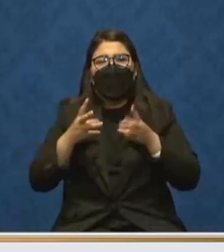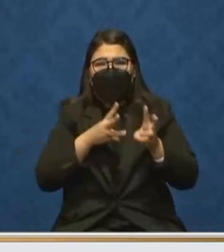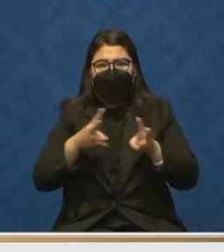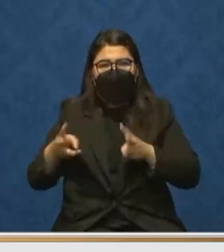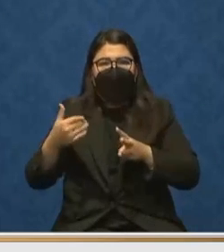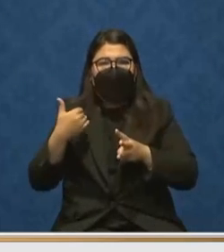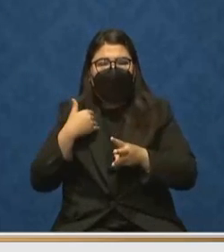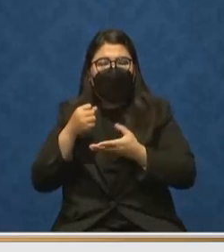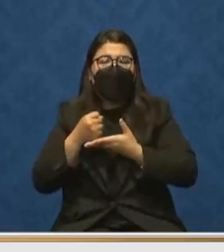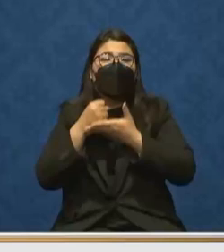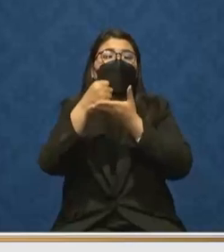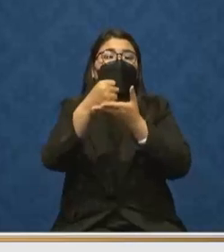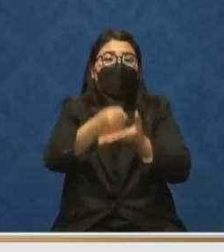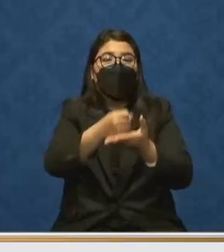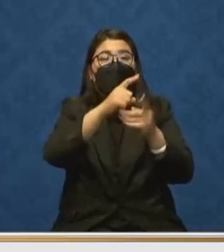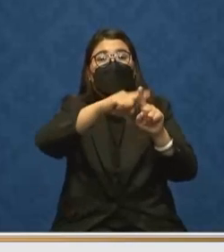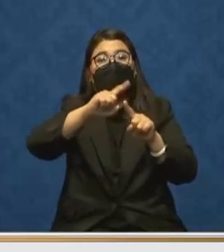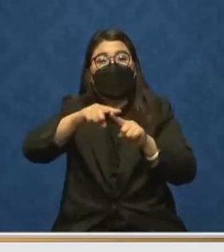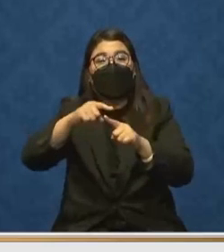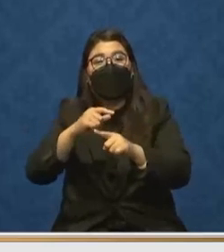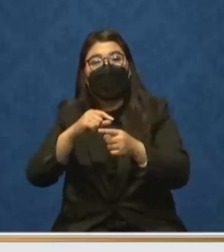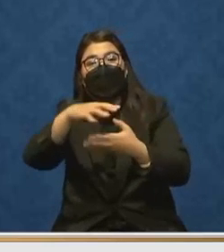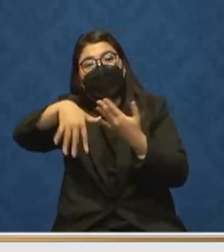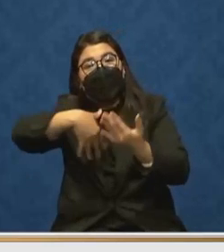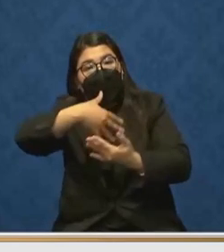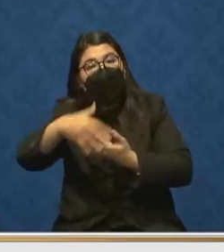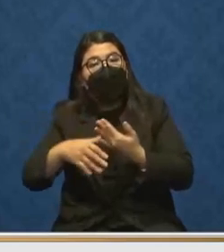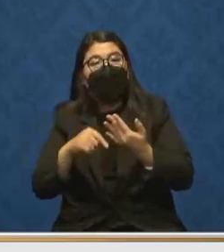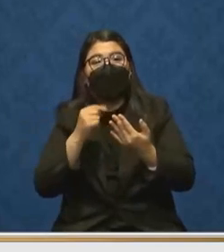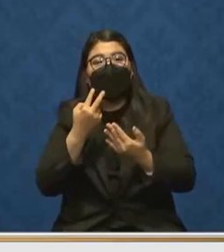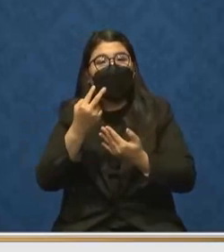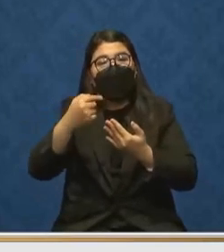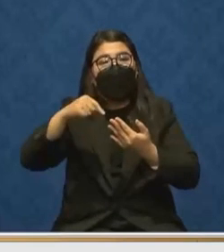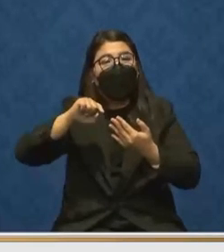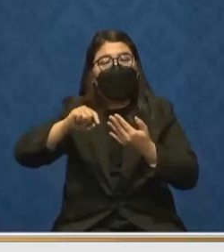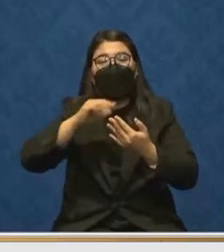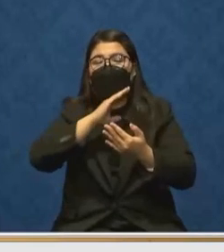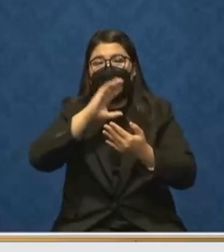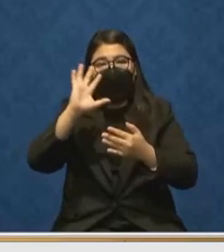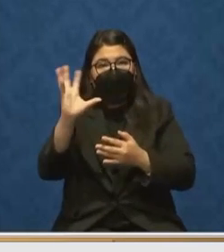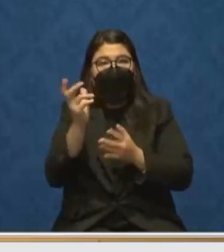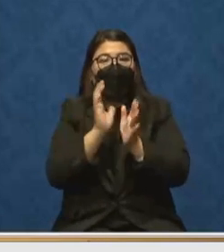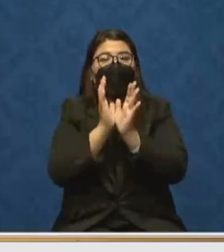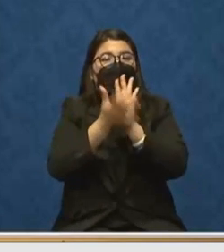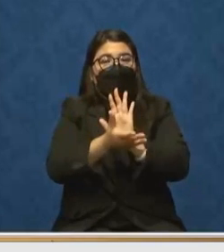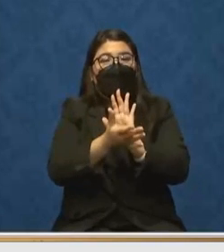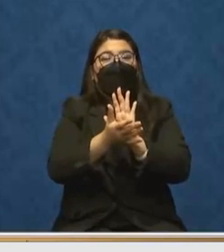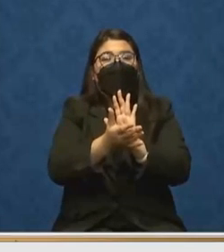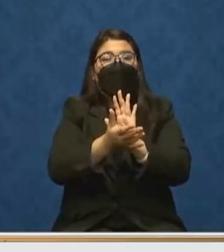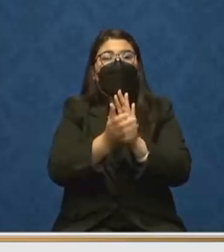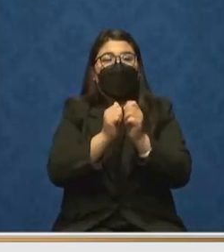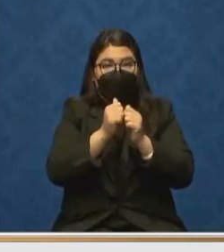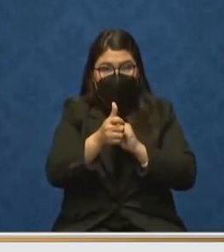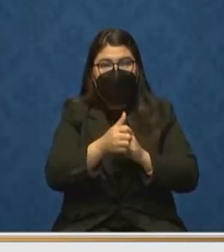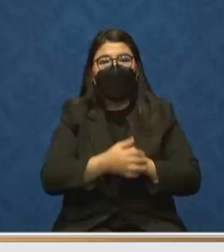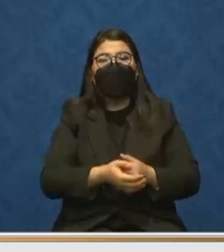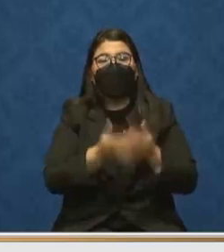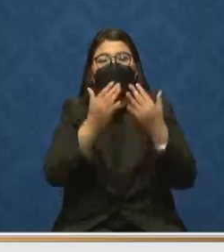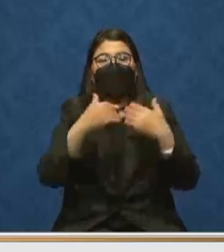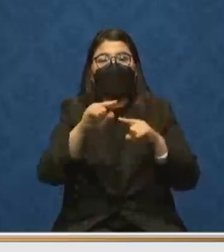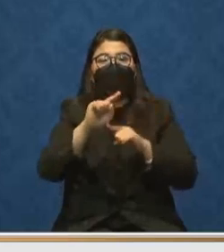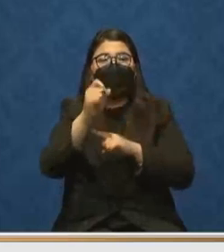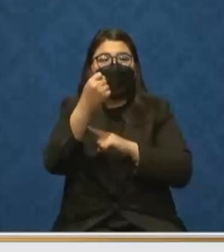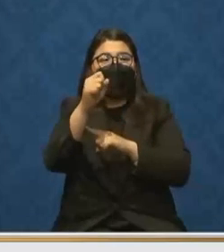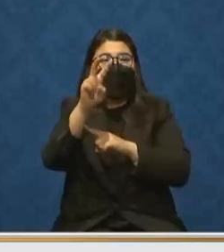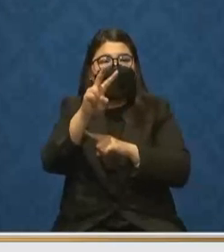รธรรมชาติและสิ่งแวดล้อมให้ปรับตัวได้ทันต่อพลวัตการเปลี่ยนแปลงของโลก12การพัฒนาศักยภาพด้านวิทยาศ